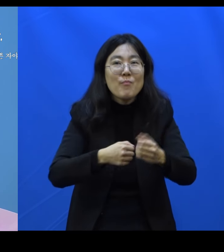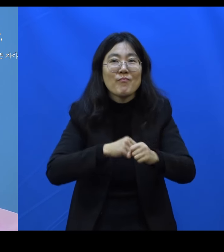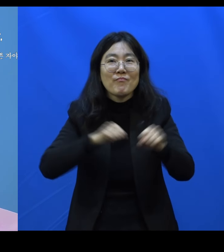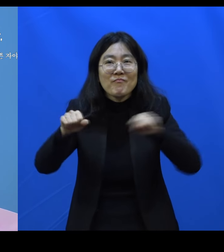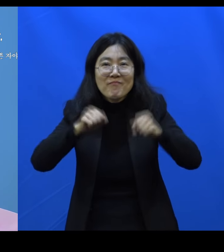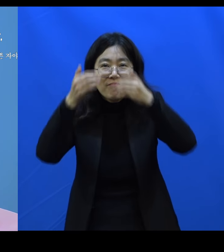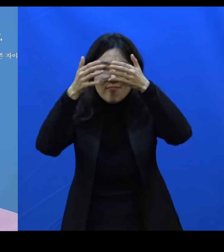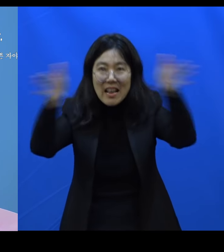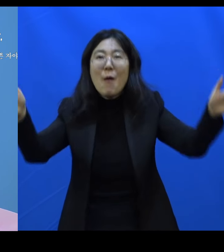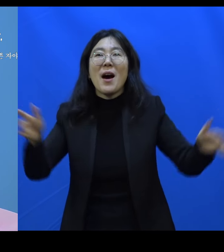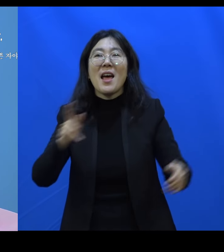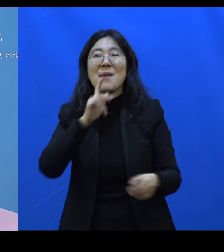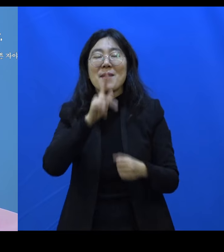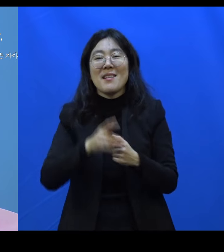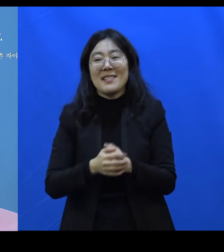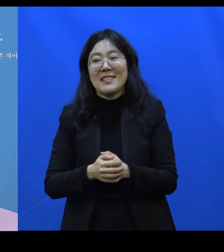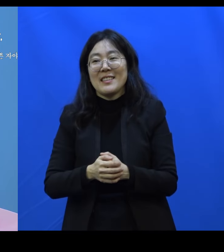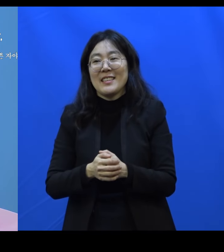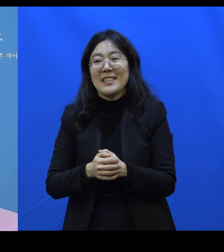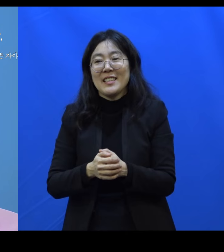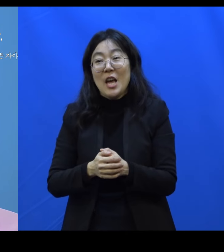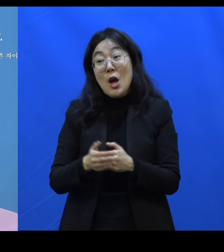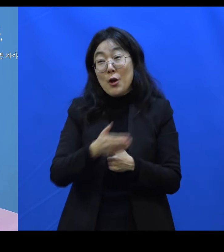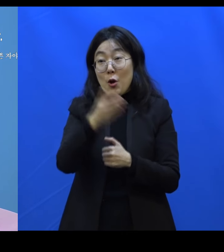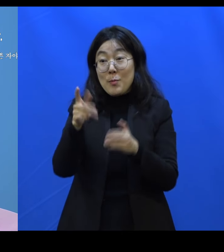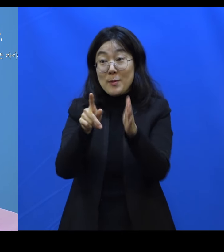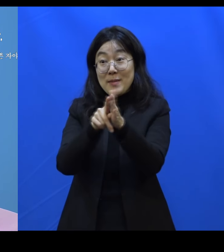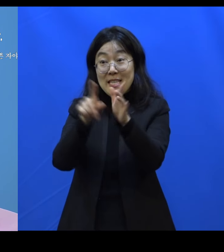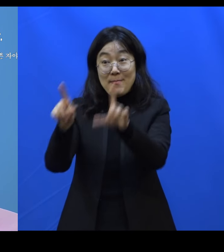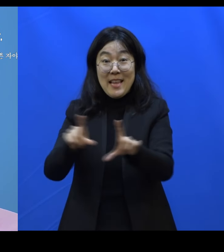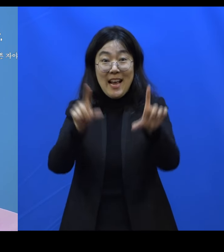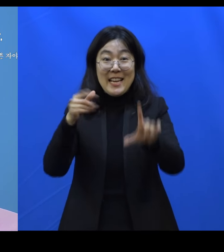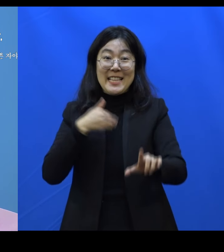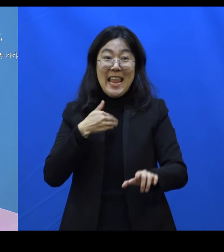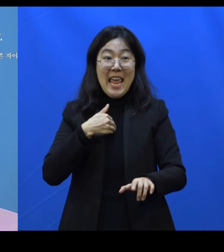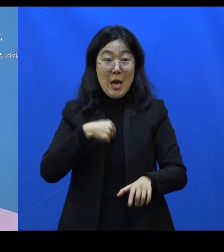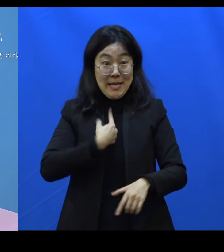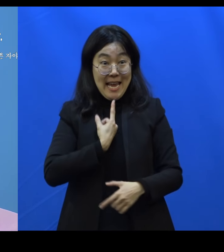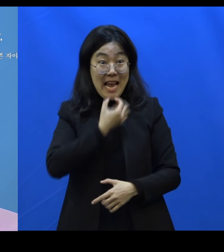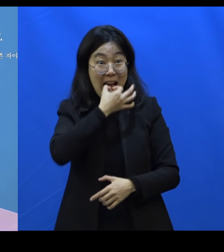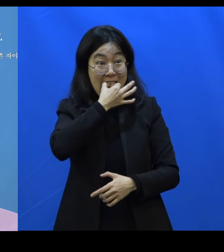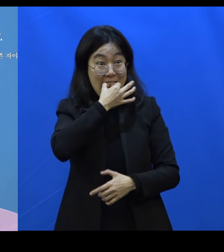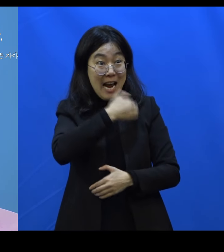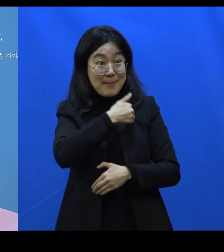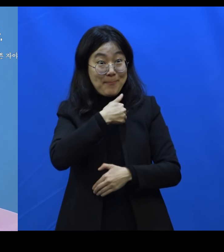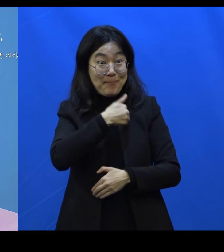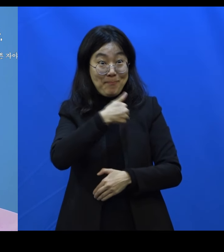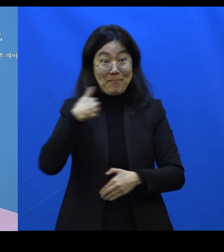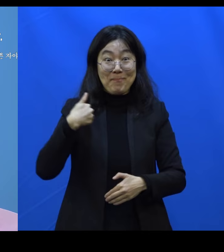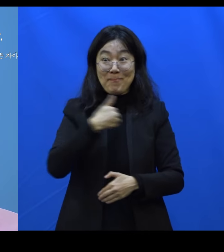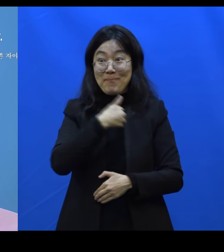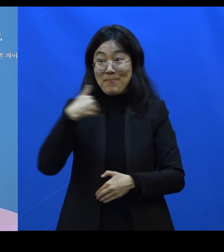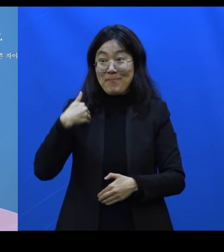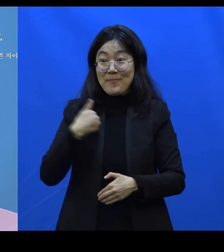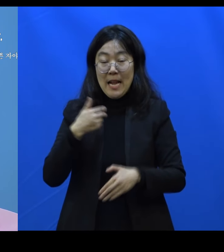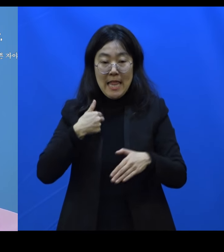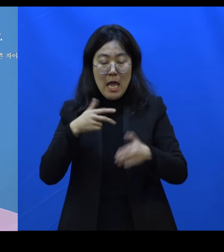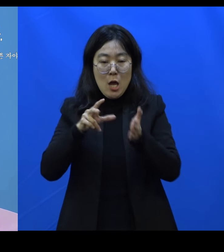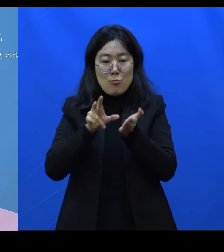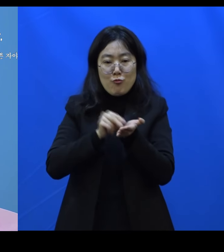여러분, 신앙은 자기 만족의 수단으로만 삼으면 안 됩니다. 자기 자신의 문제로부터 빠져나와야